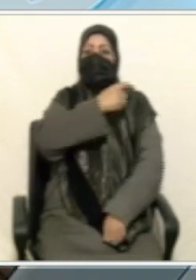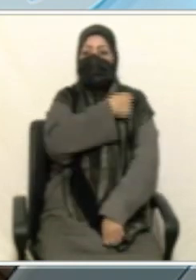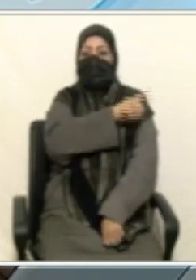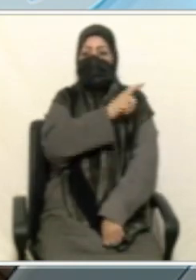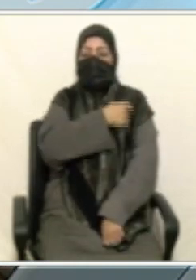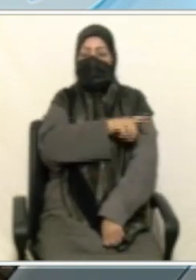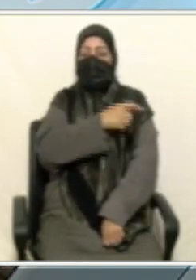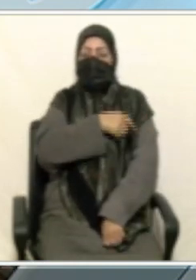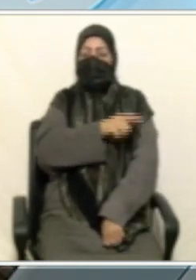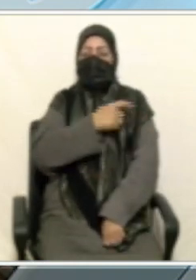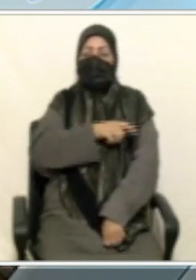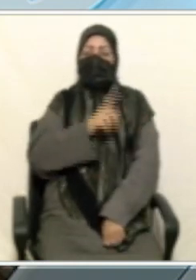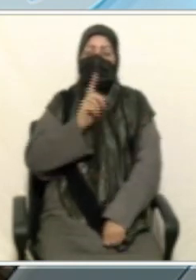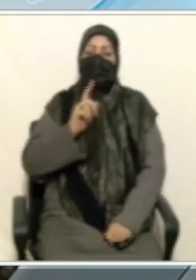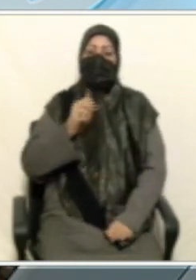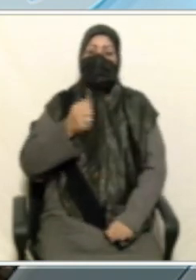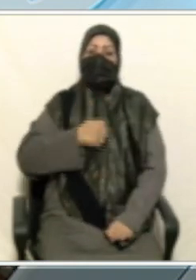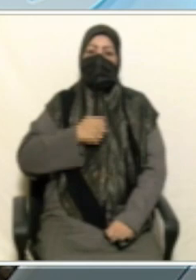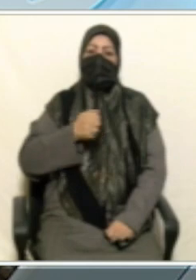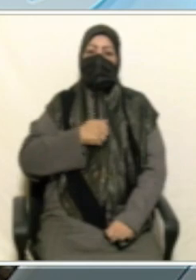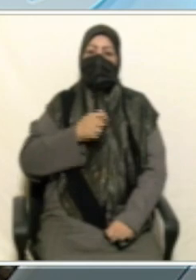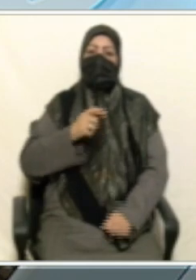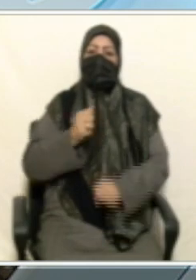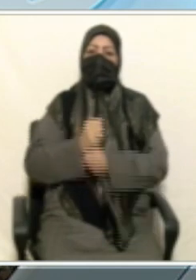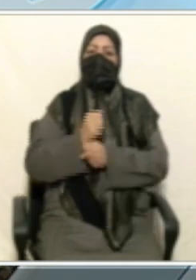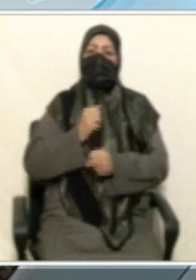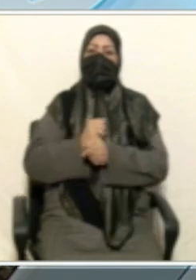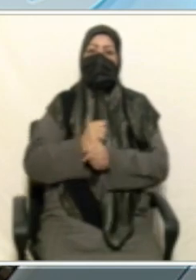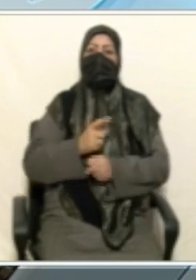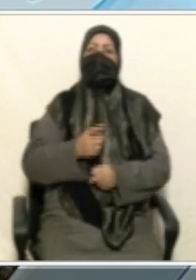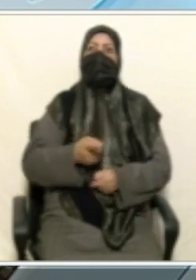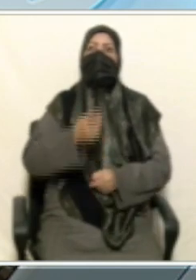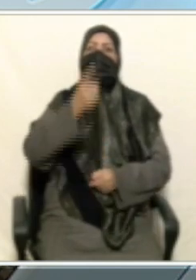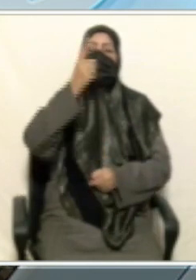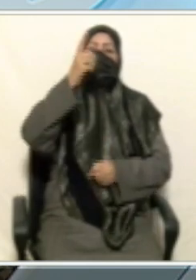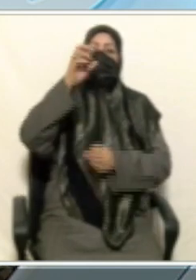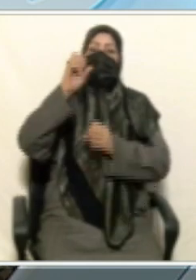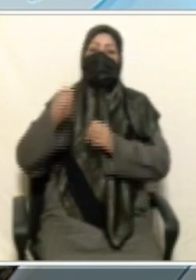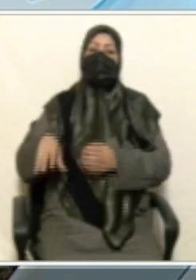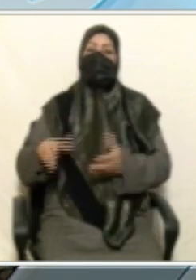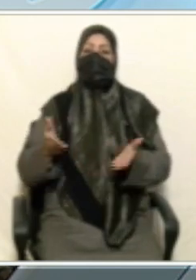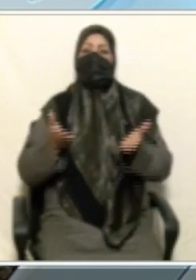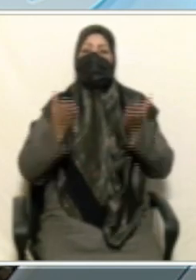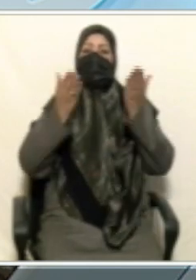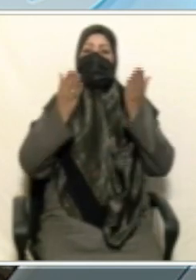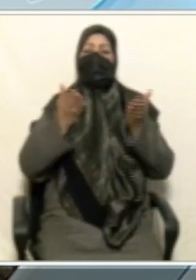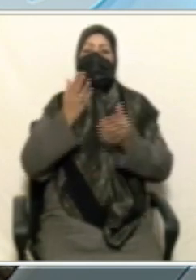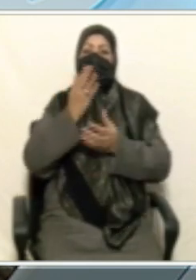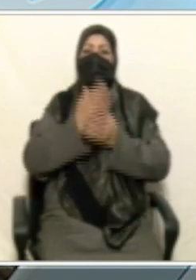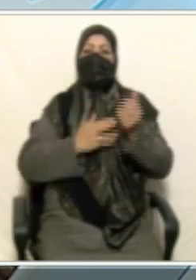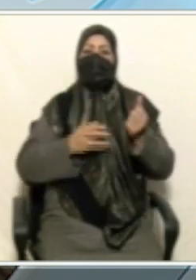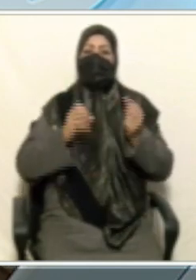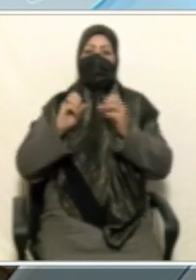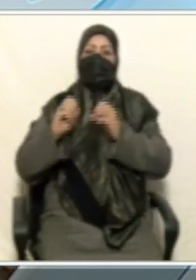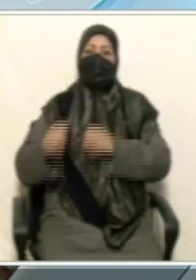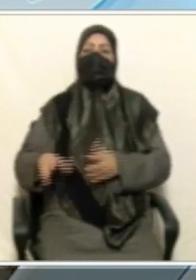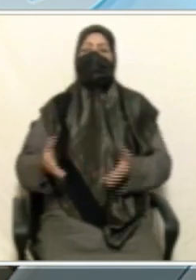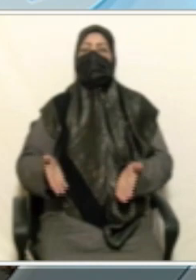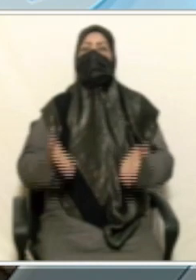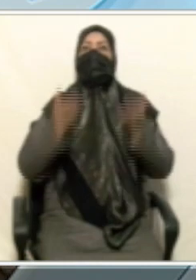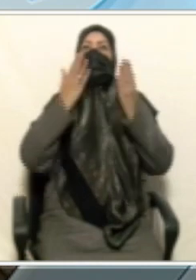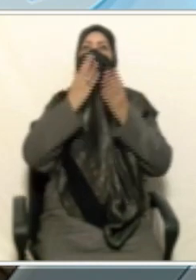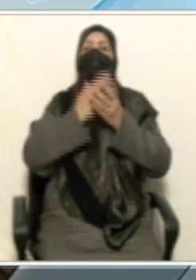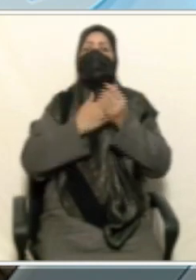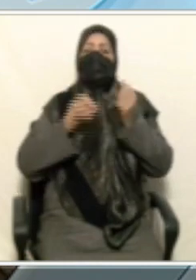أعملها، يقول الله عز وجل: هي بدعاء ولدك لك، هي بدعاء ولدك لك. فكيف إذا جمع مع